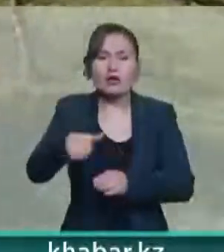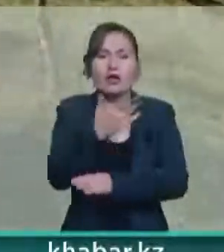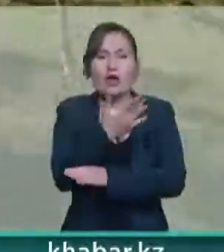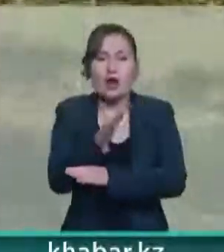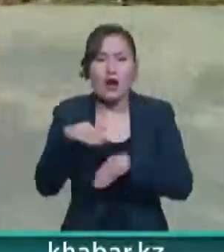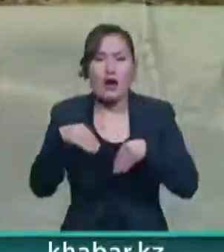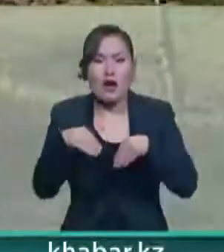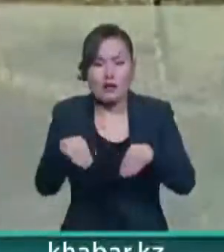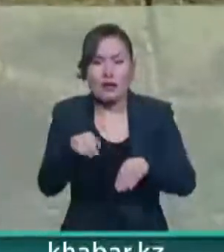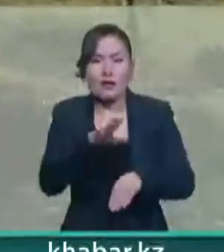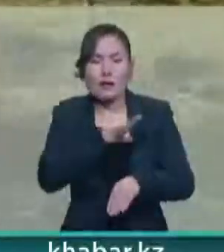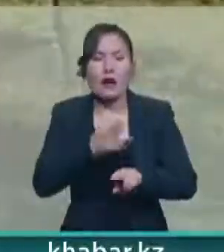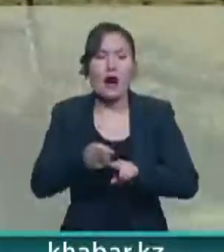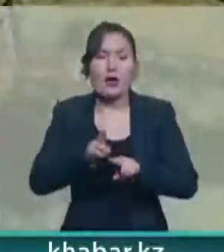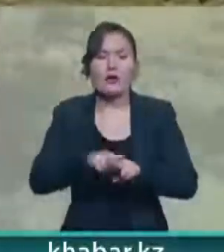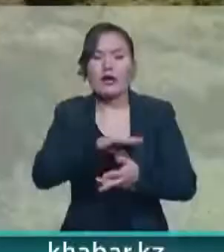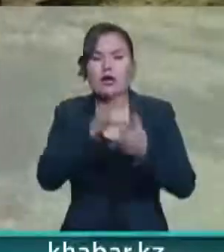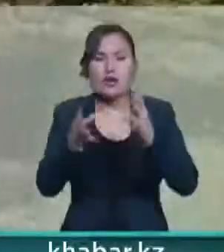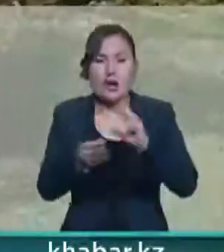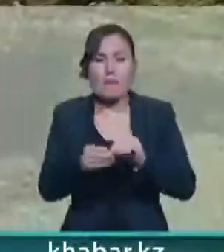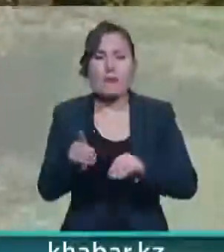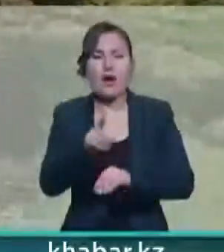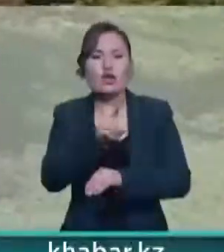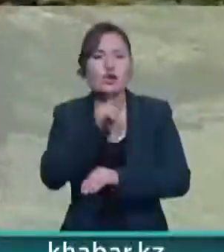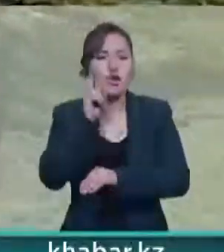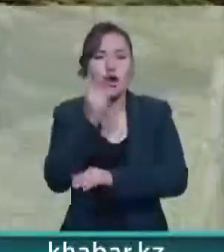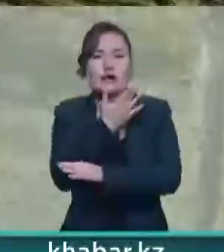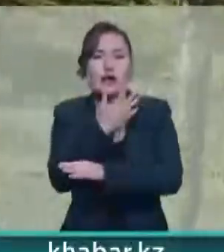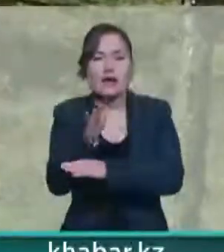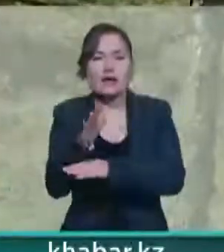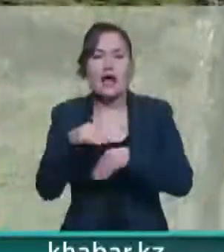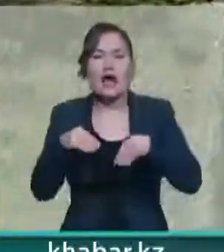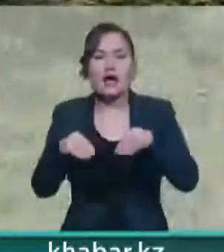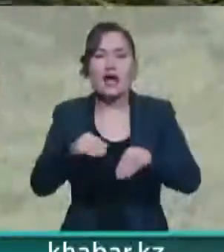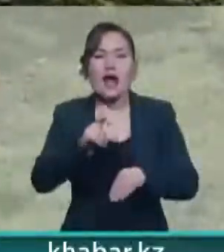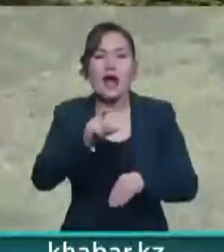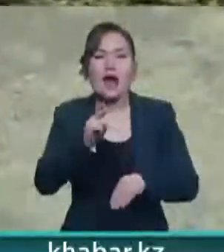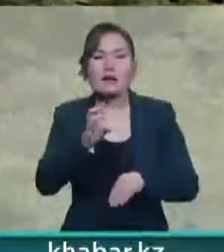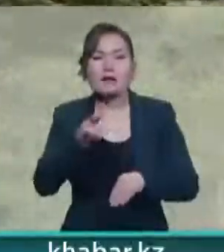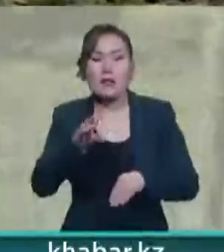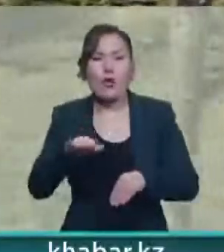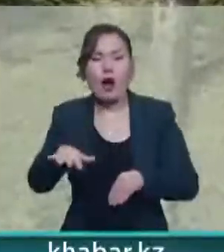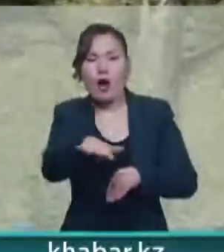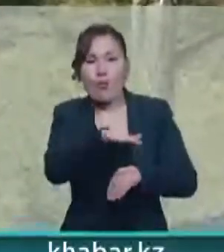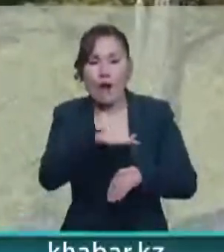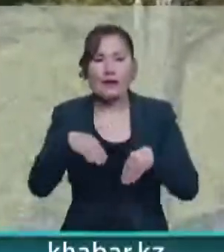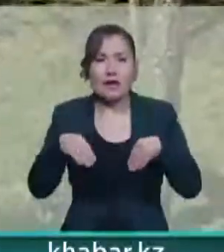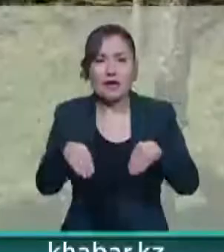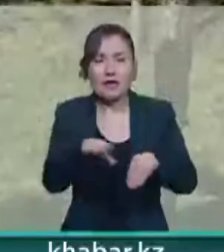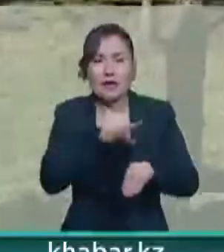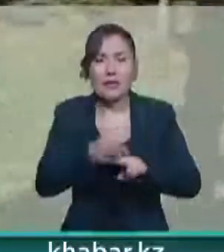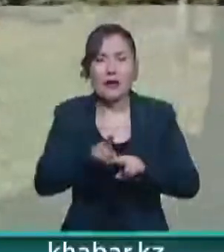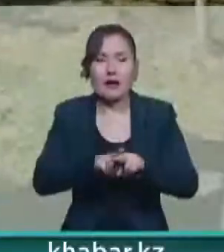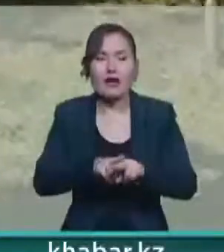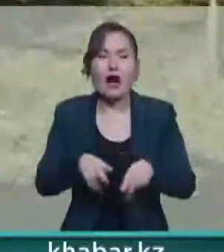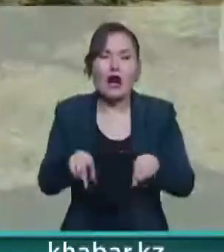себебі осы. Жалпы жасыл желек экспо аумағына егілді. Мұнда мына